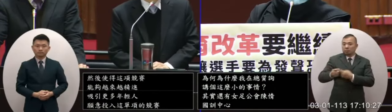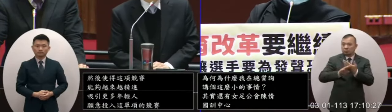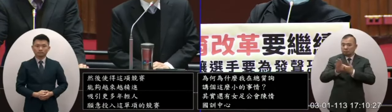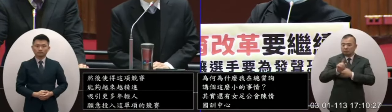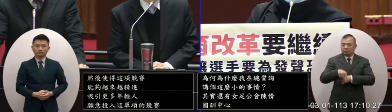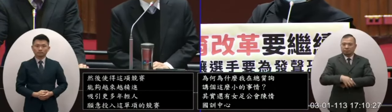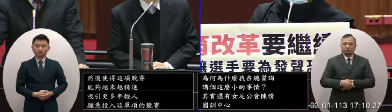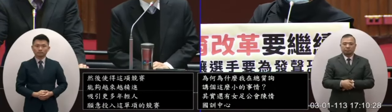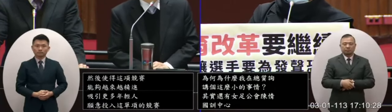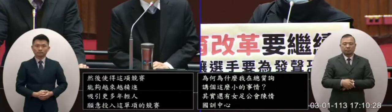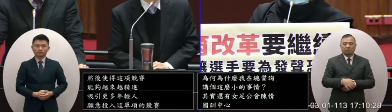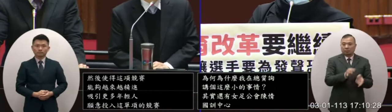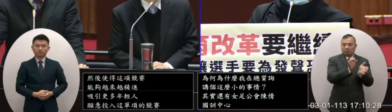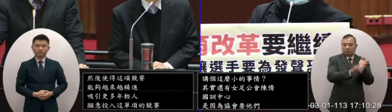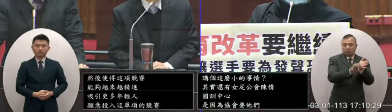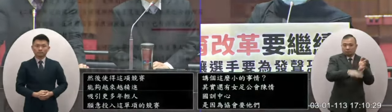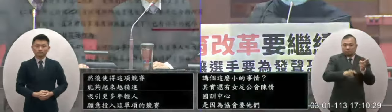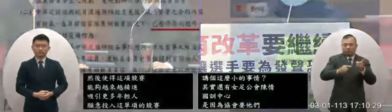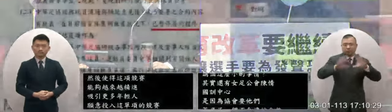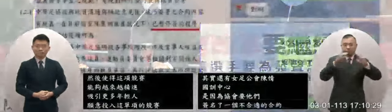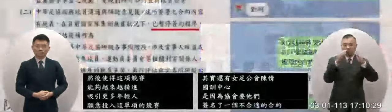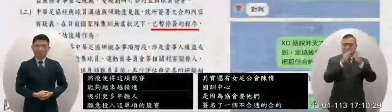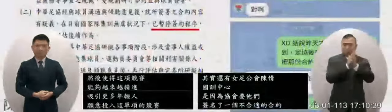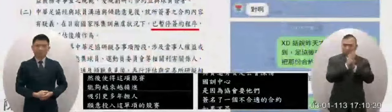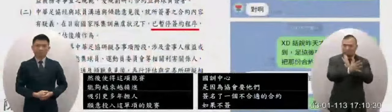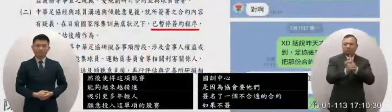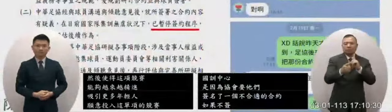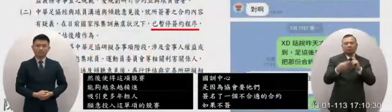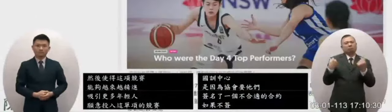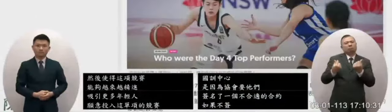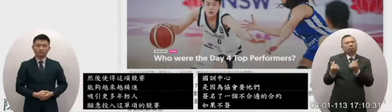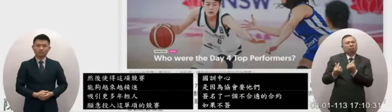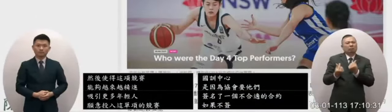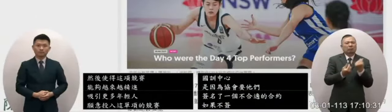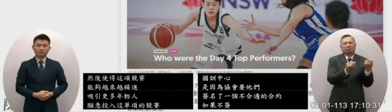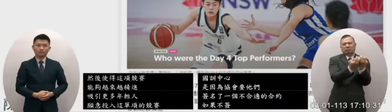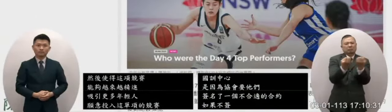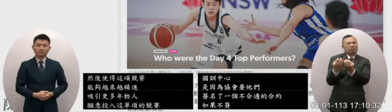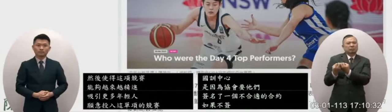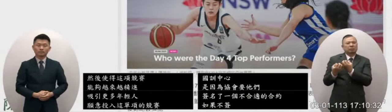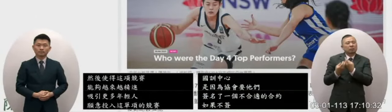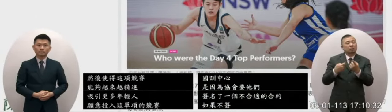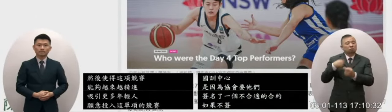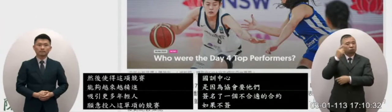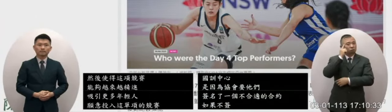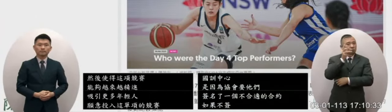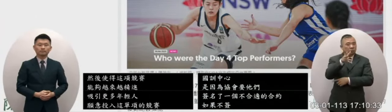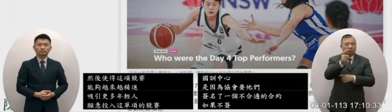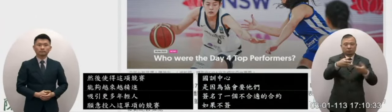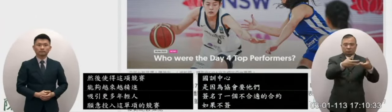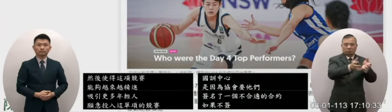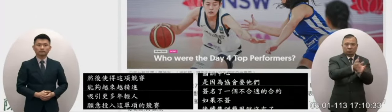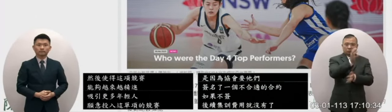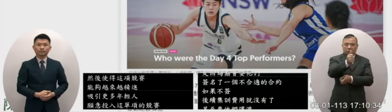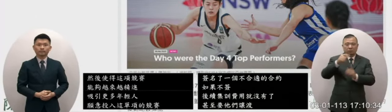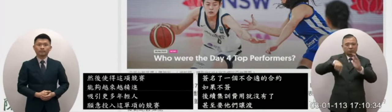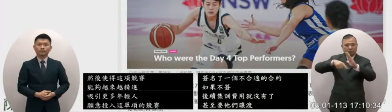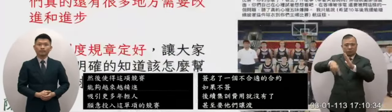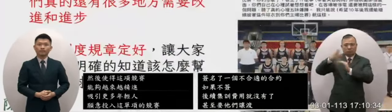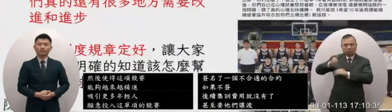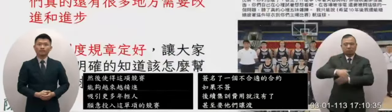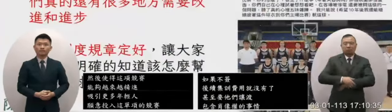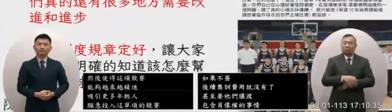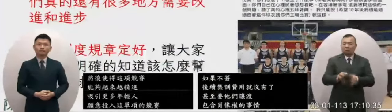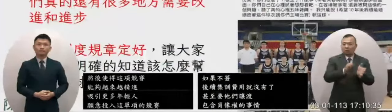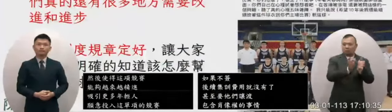含篮球国家队的部分也发生了类似的事情哦，所以我想要问部长跟院长，那我们来看一下